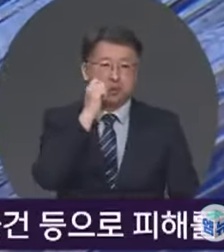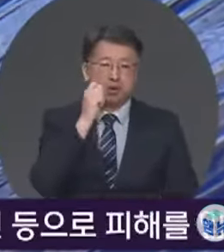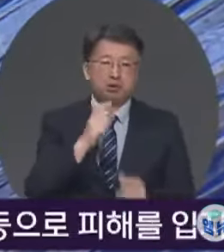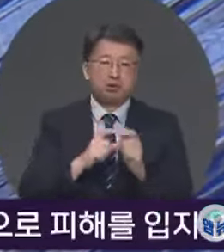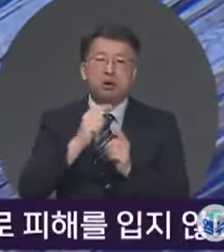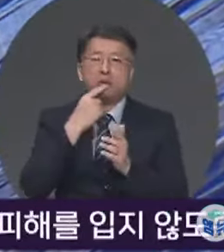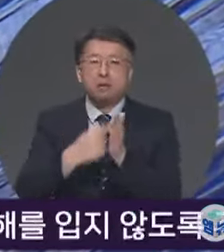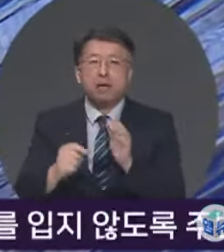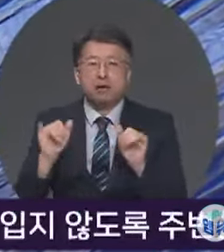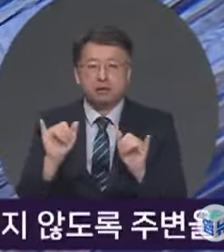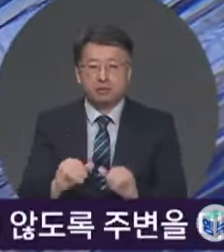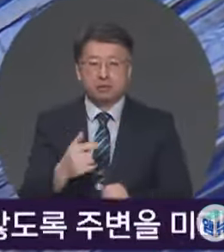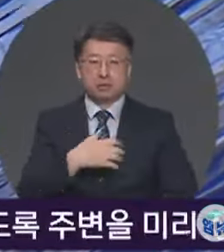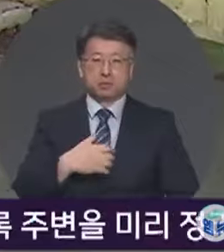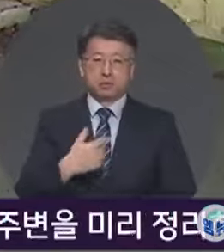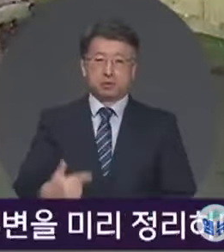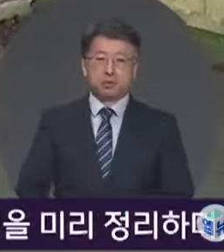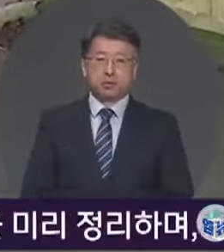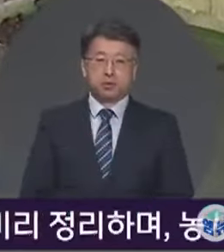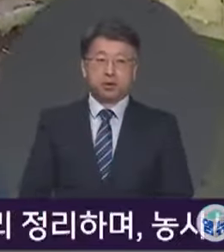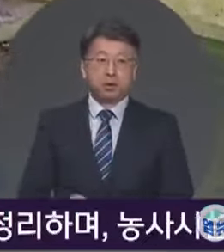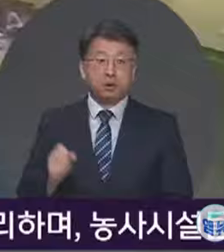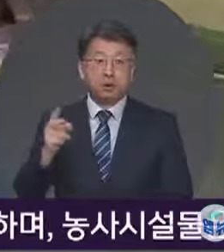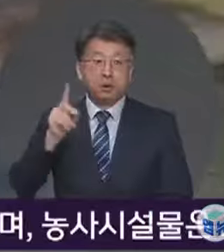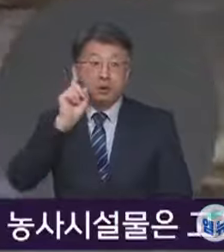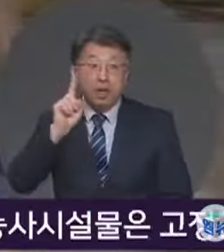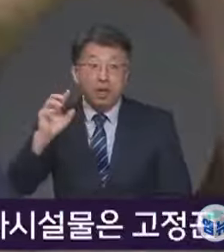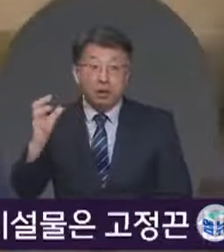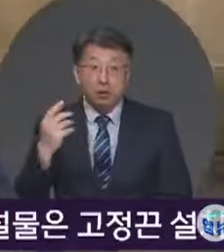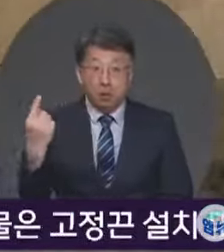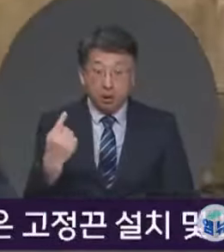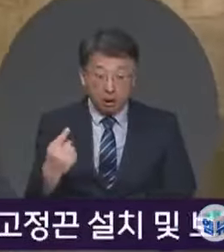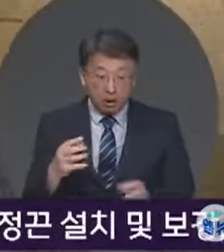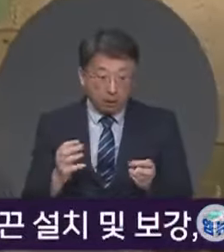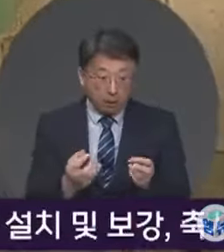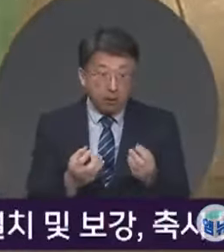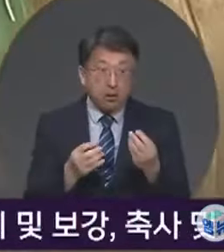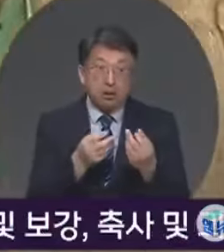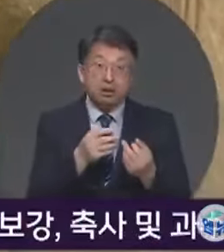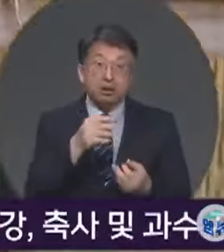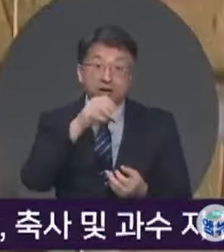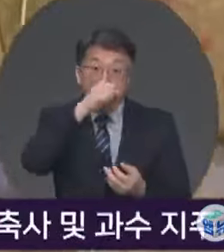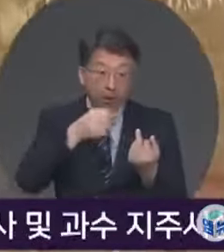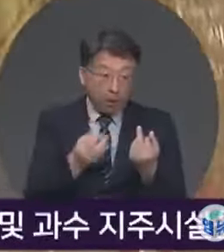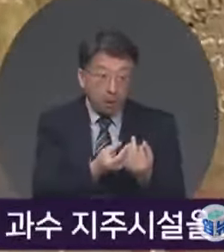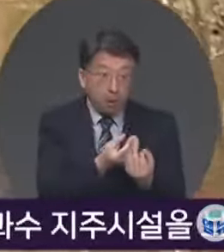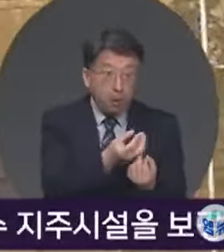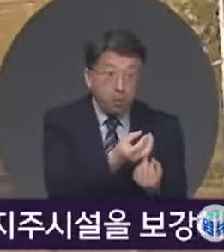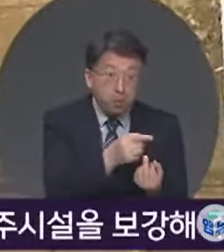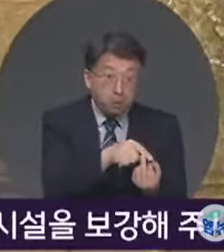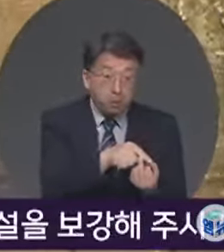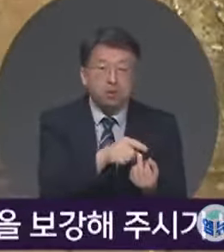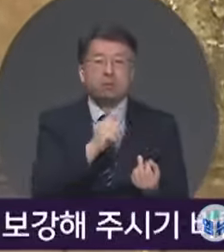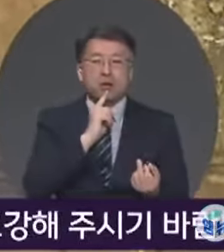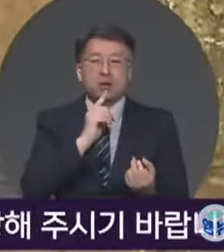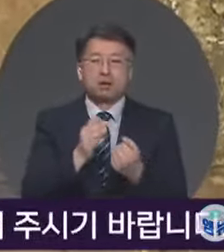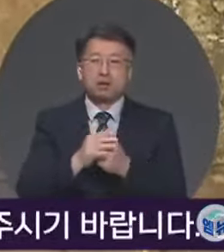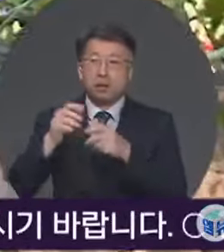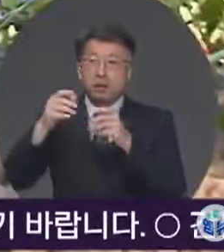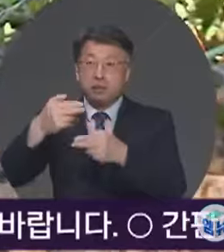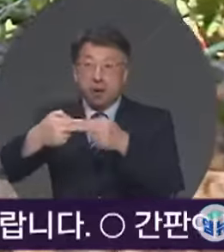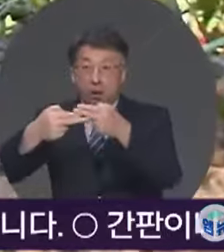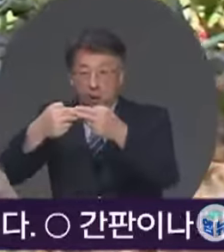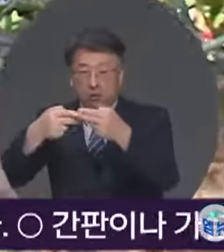생길까 초조합니다. 내일 온다 했는데 태풍이 지나간다 하니 사실 옹벽 때문에 걱정이 돼가지고